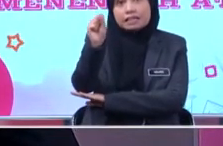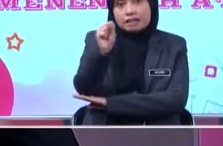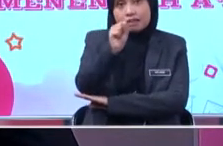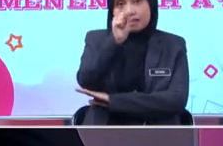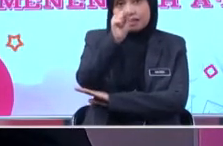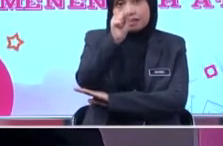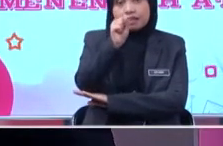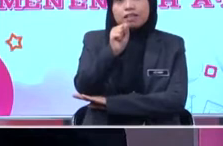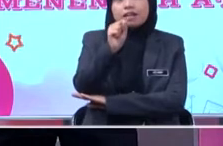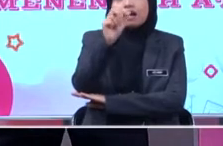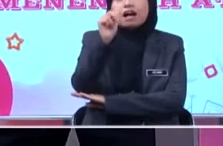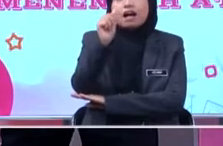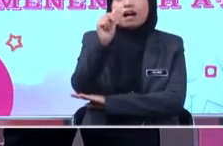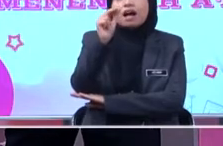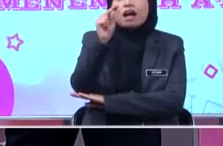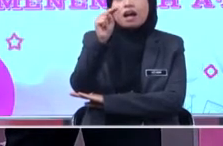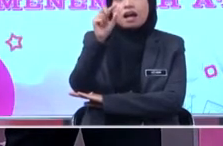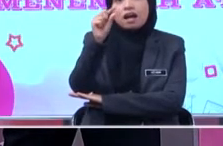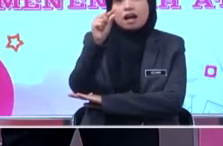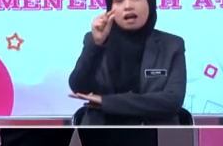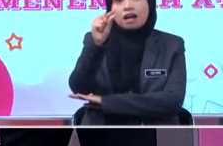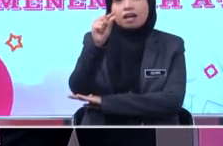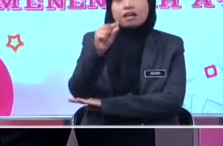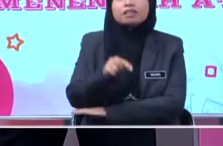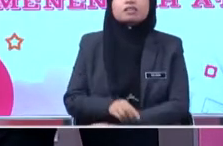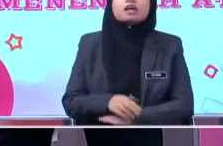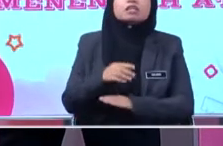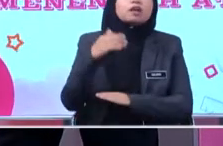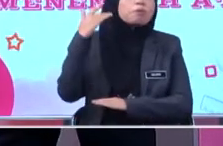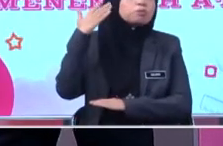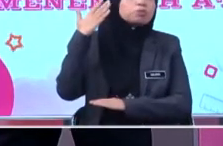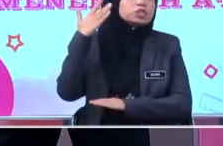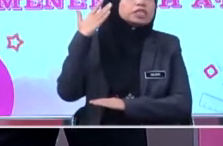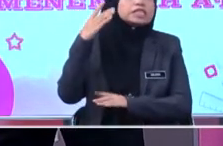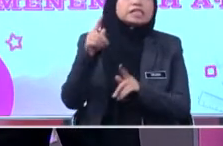maam maam sajjah